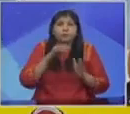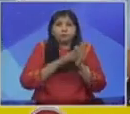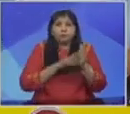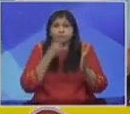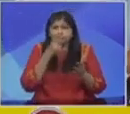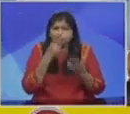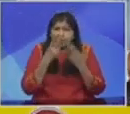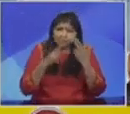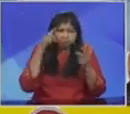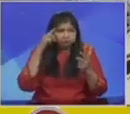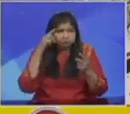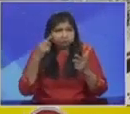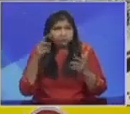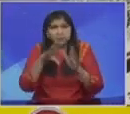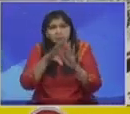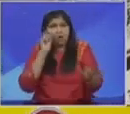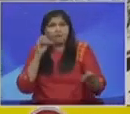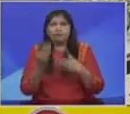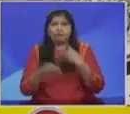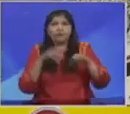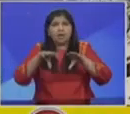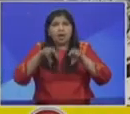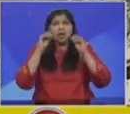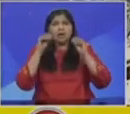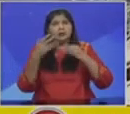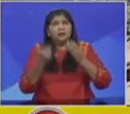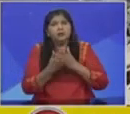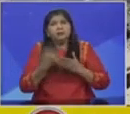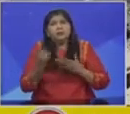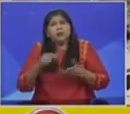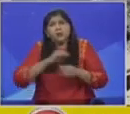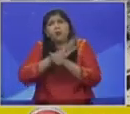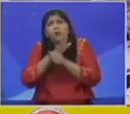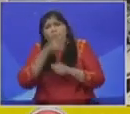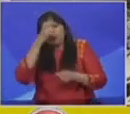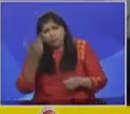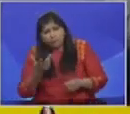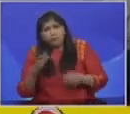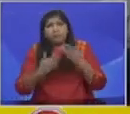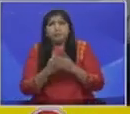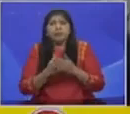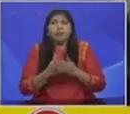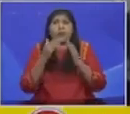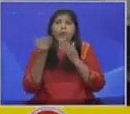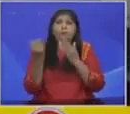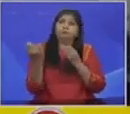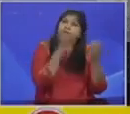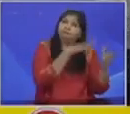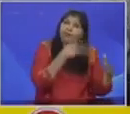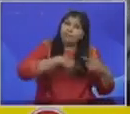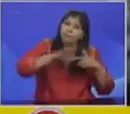बहुत बारीकी से समझा, लेकिन कोरोना के दौरान प्रमोद जी को अपने घर वापस लौटना पड़ा। आप जानते